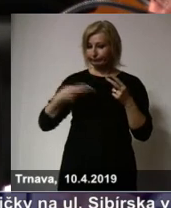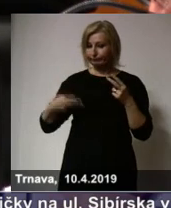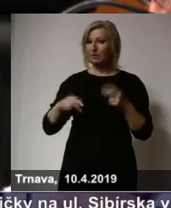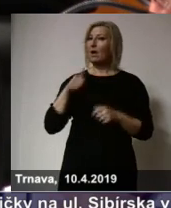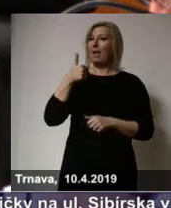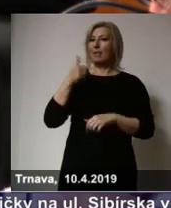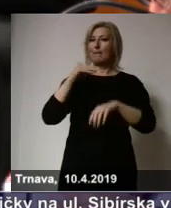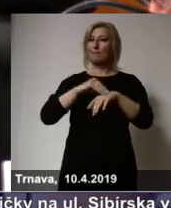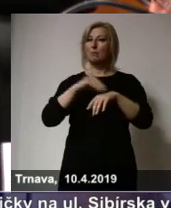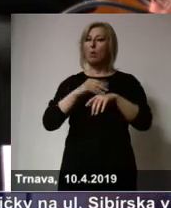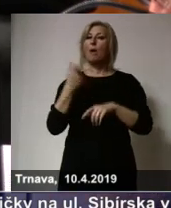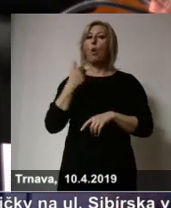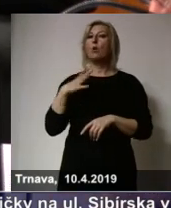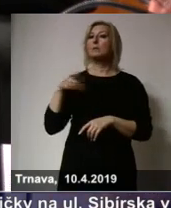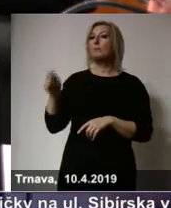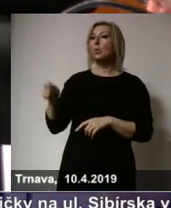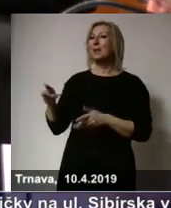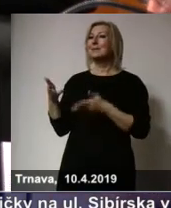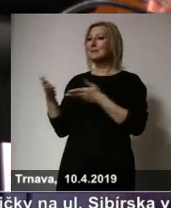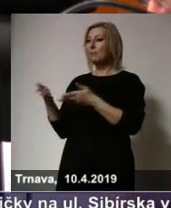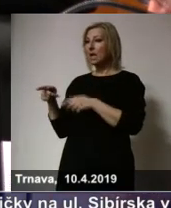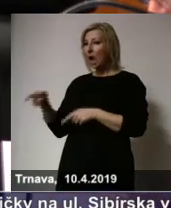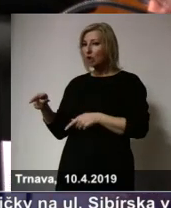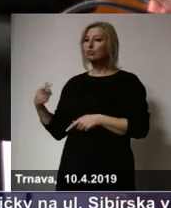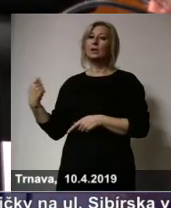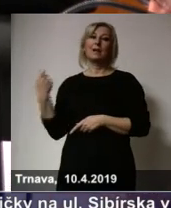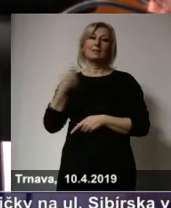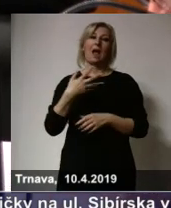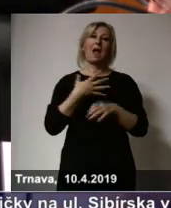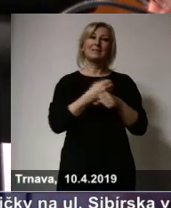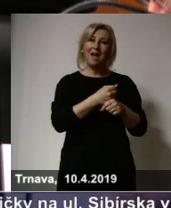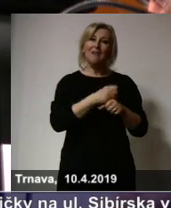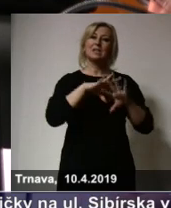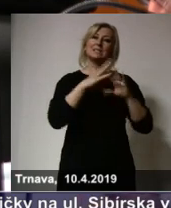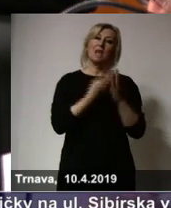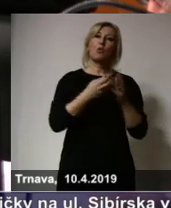poslanca Pekarčíka, ktorý podal návrh na celkovú predajnú cenu